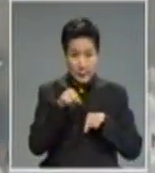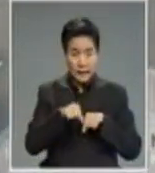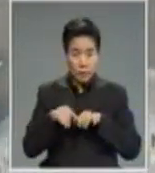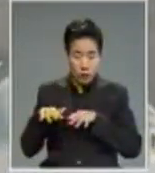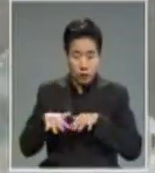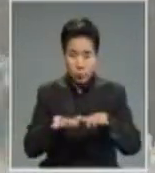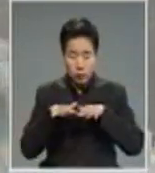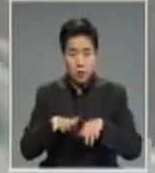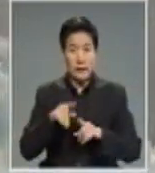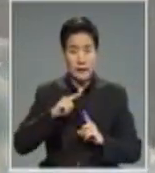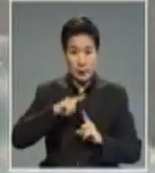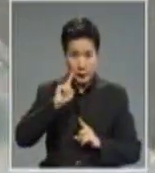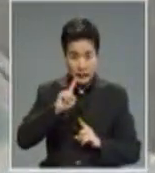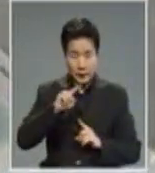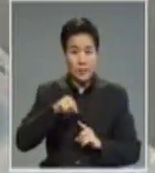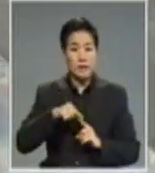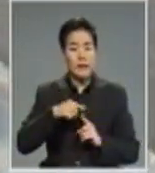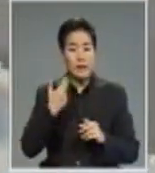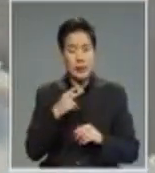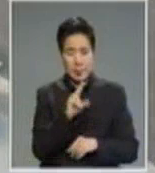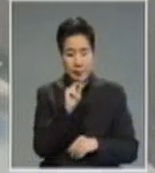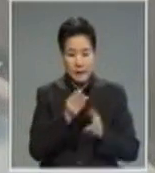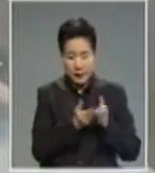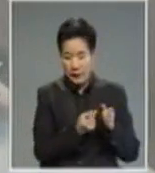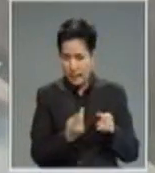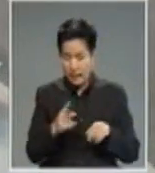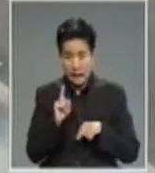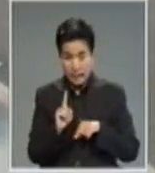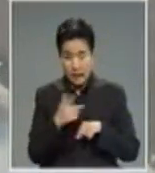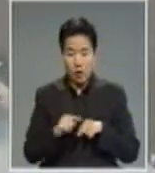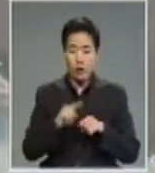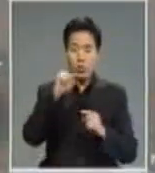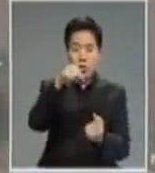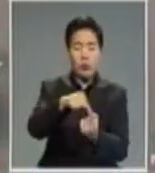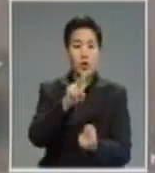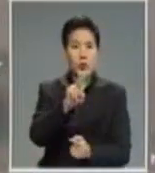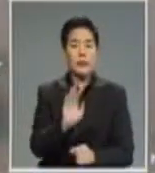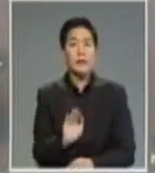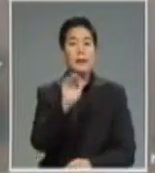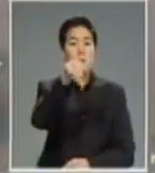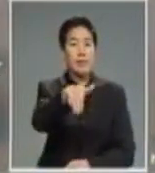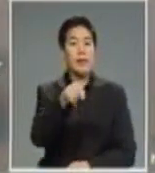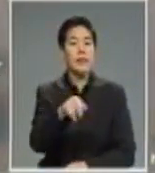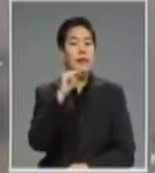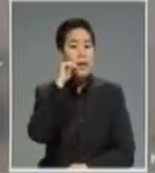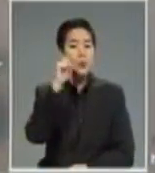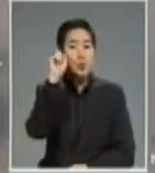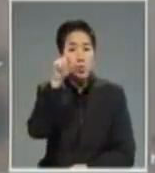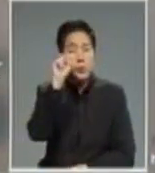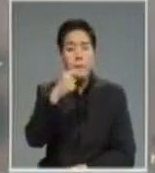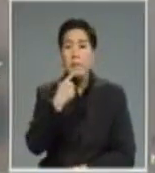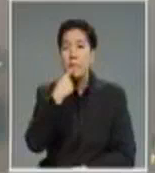เวณสะพานคลองระบายน้ำชะอวดแพรกเมืองจำนวน30ลำส่วนจุดที่2อยู่ที่บริเวณสะพานคลองระบายน้ำฉุกเฉินอำเภอปาก